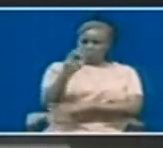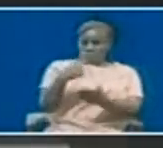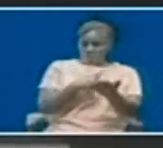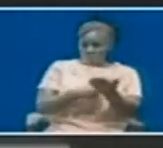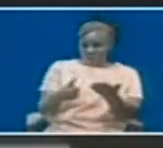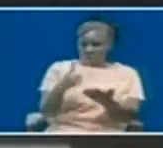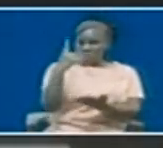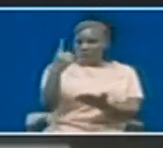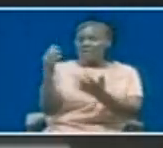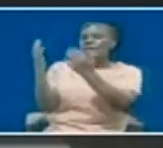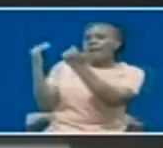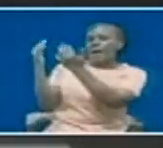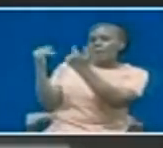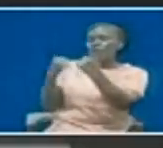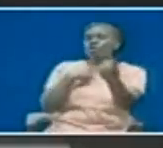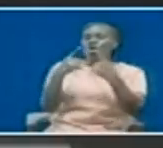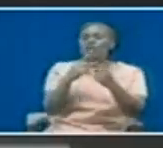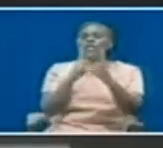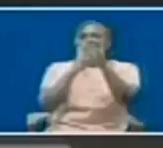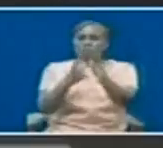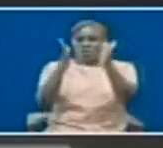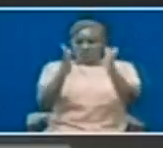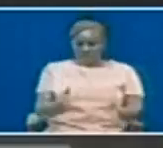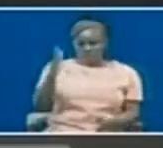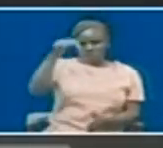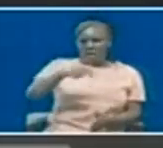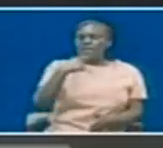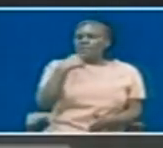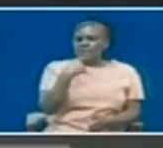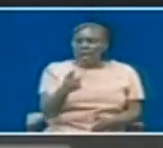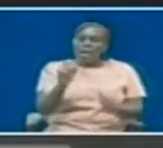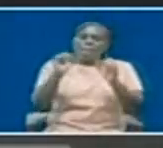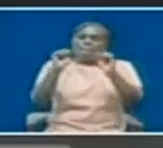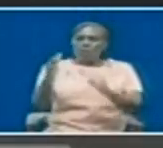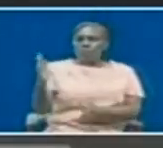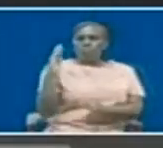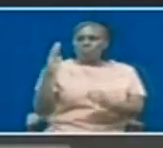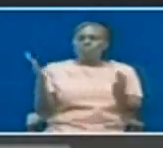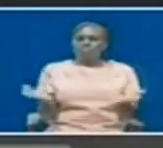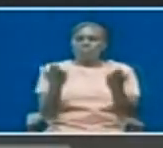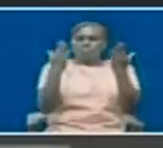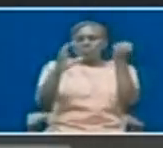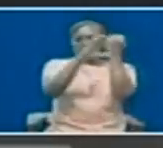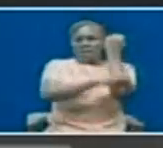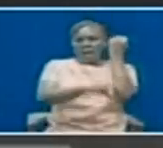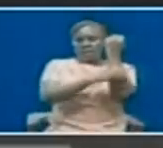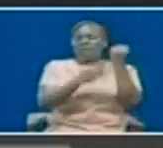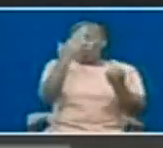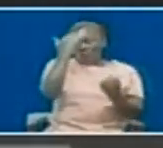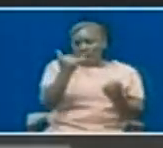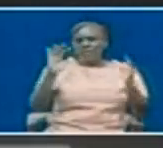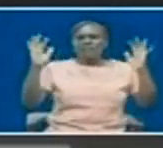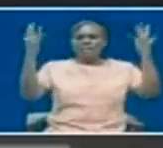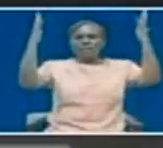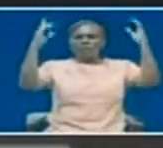moja ijayo. Akizungumza na wanahabari hii leo, Kimaiyo amesema kuwa usalama umeimarishwa nchini kufuatia maadhimisho ya